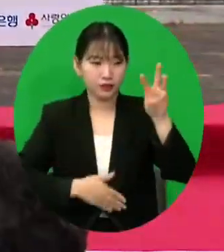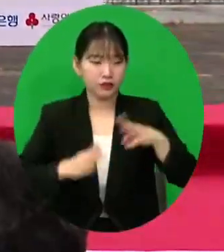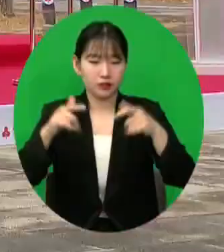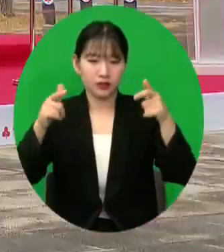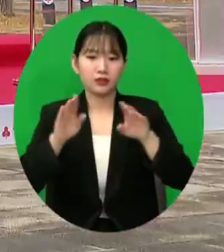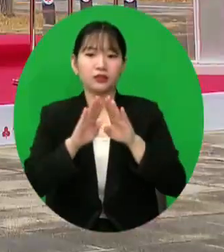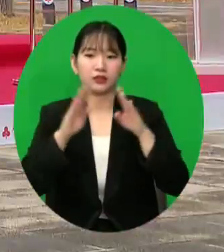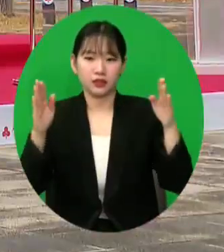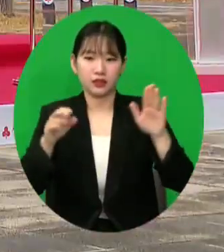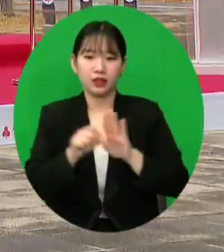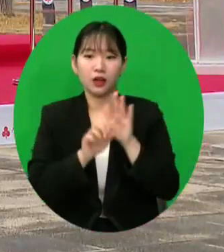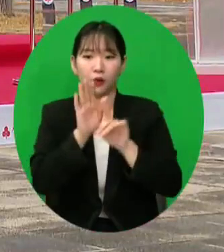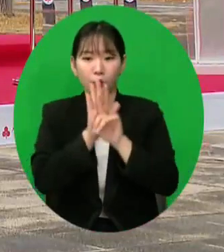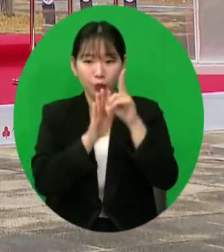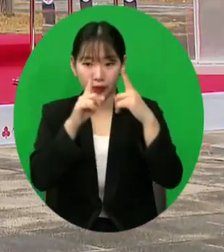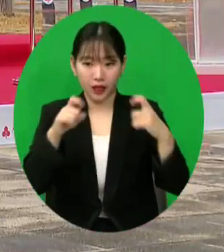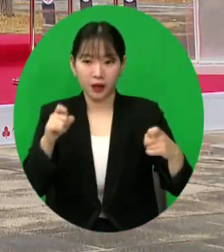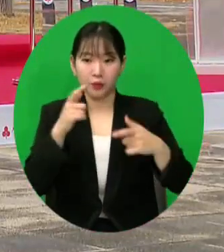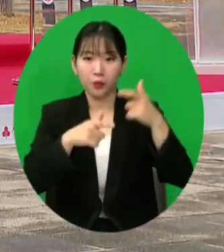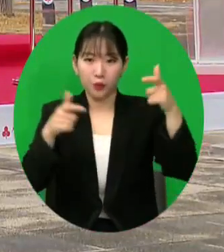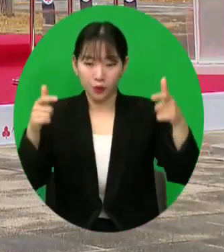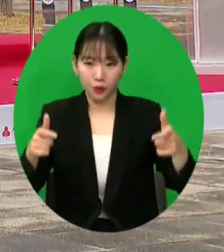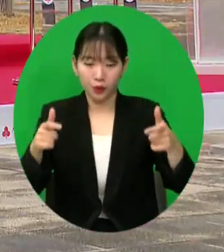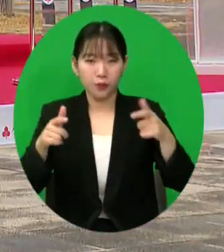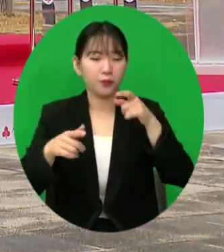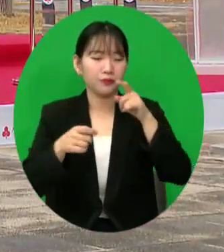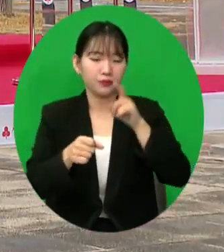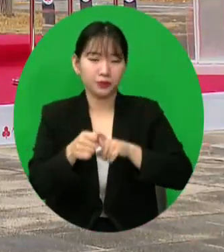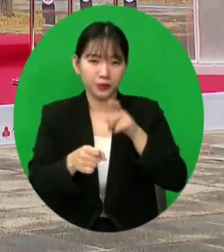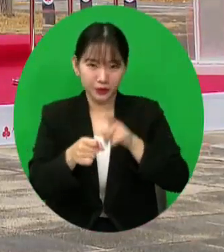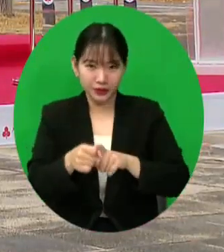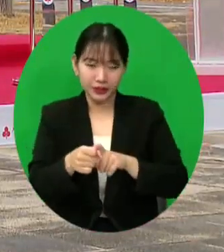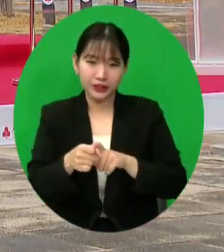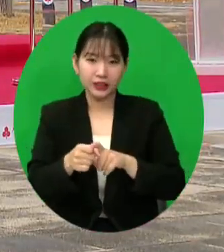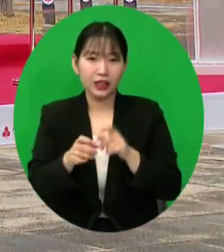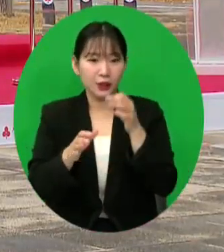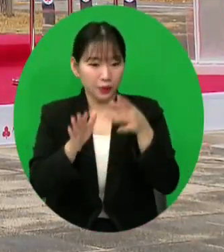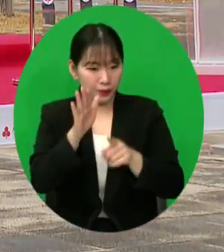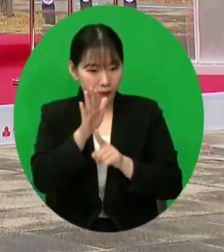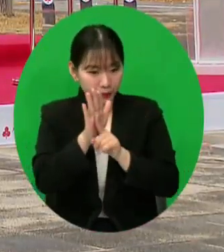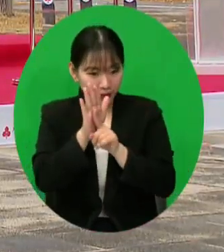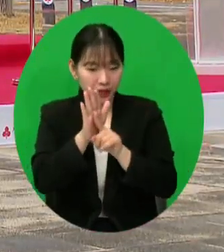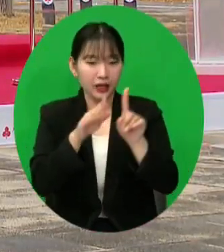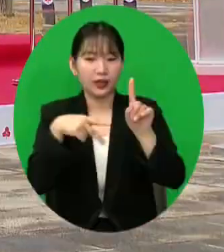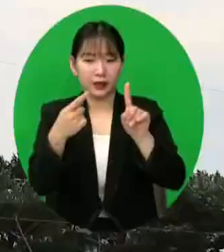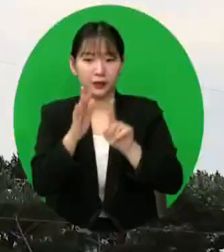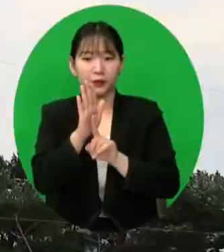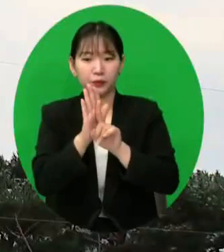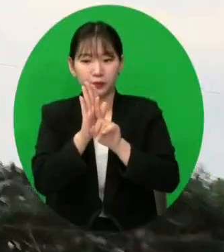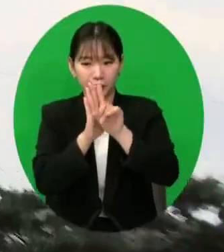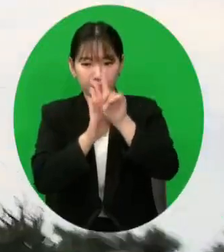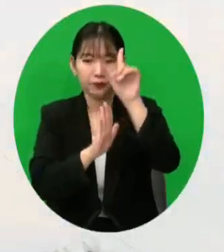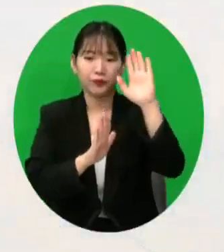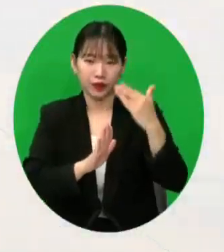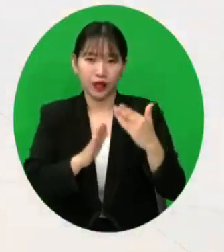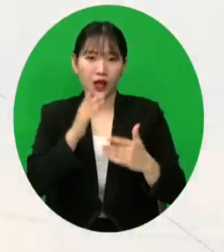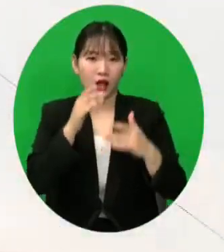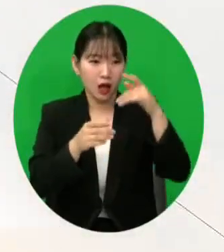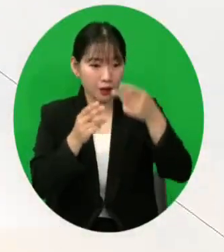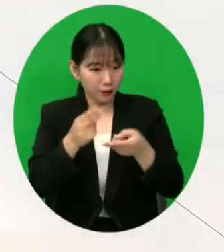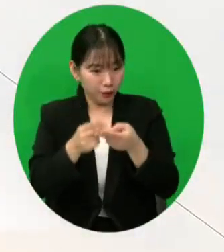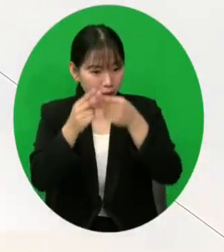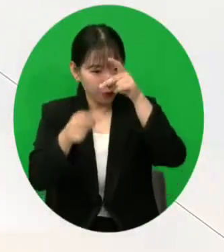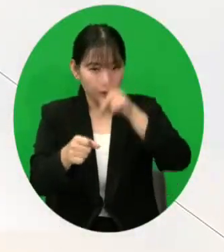열렸습니다. 사랑의 온도탑은 목표액의 1%가 모금될 때 수은주가 1도씩 올라갑니다. 모금